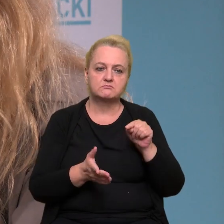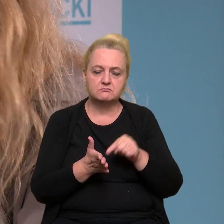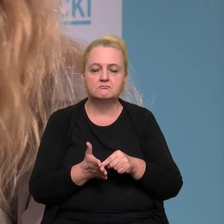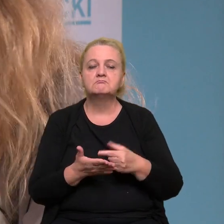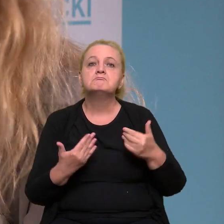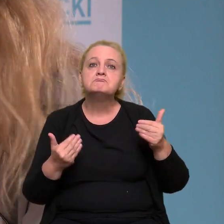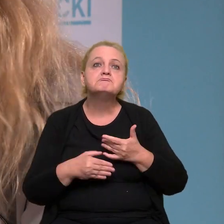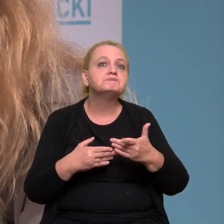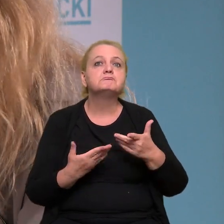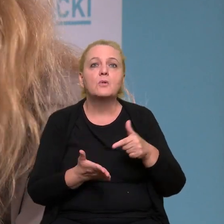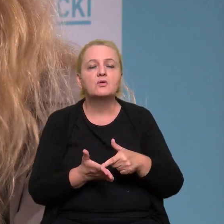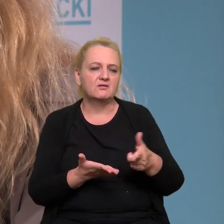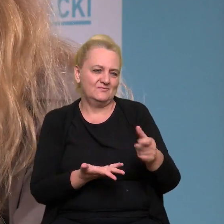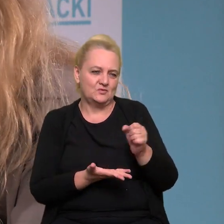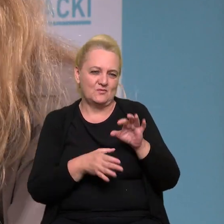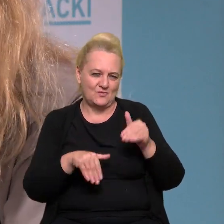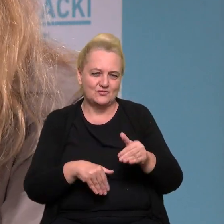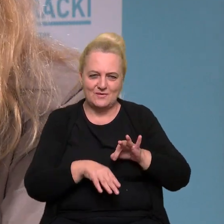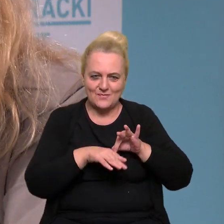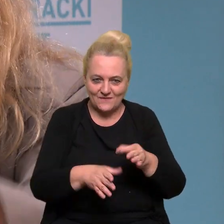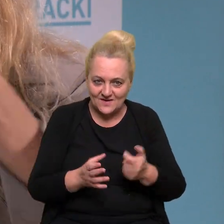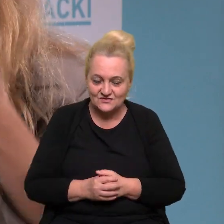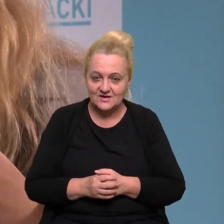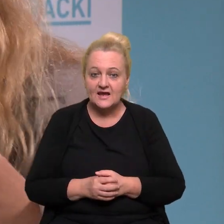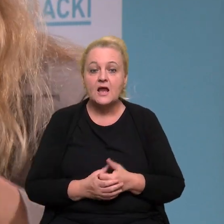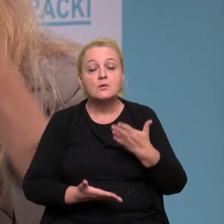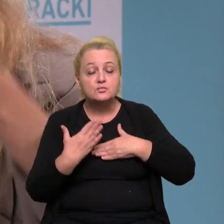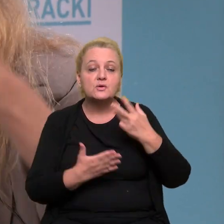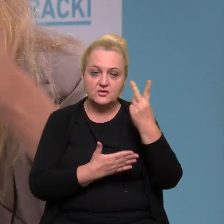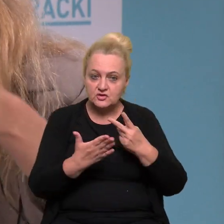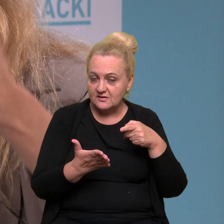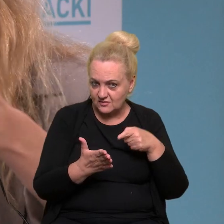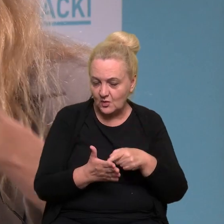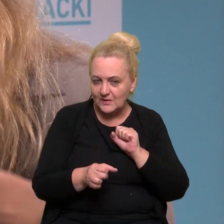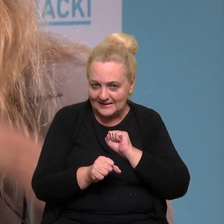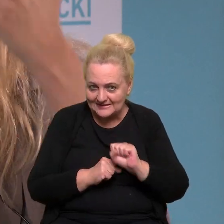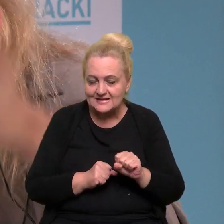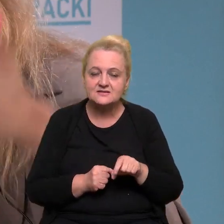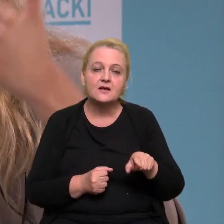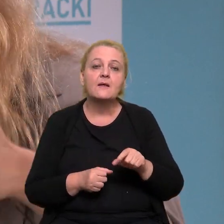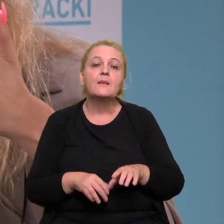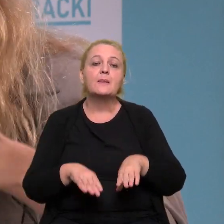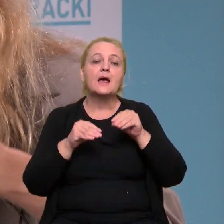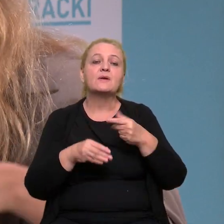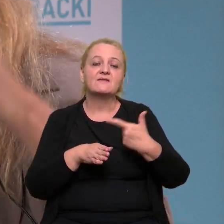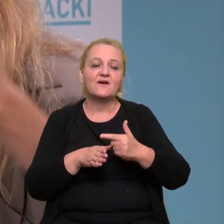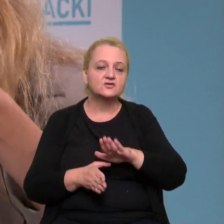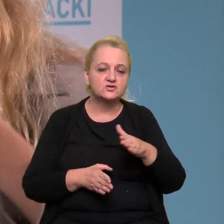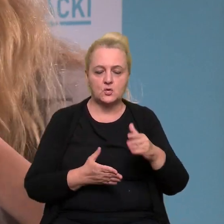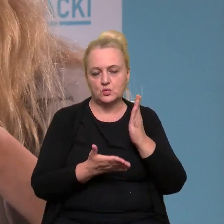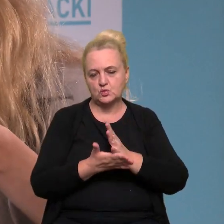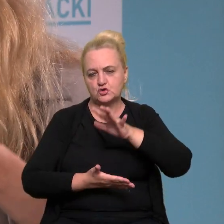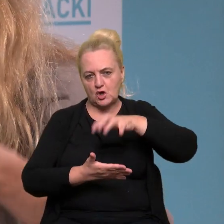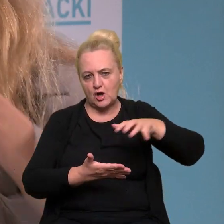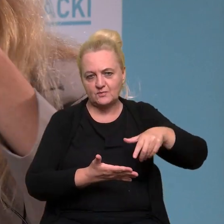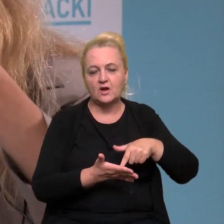daleko można ten absurd doprowadzić? Przyjemnie się czyta to, ponieważ chociaż na pierwszych 20 stronach już